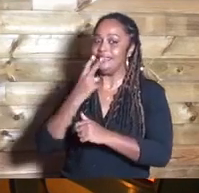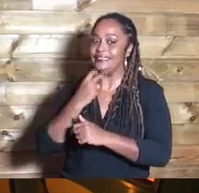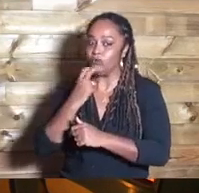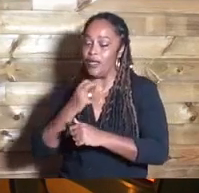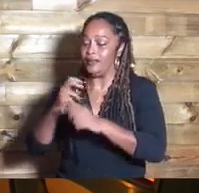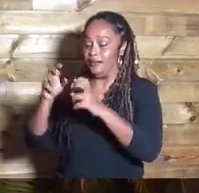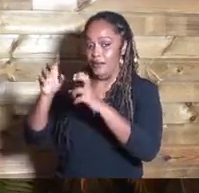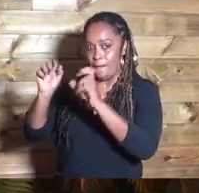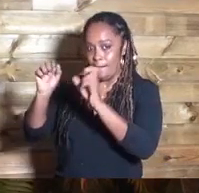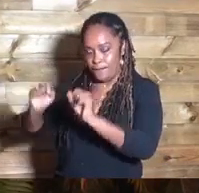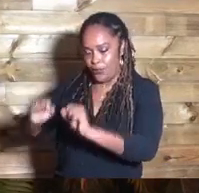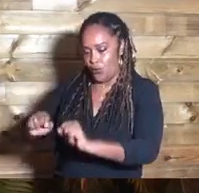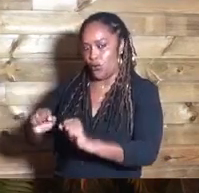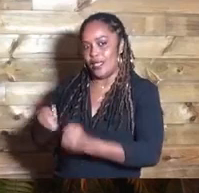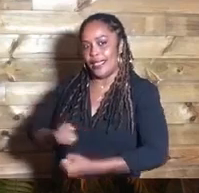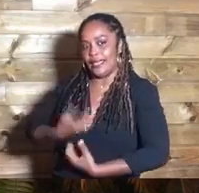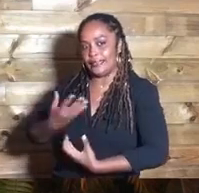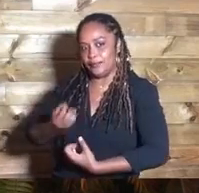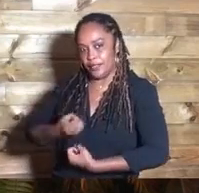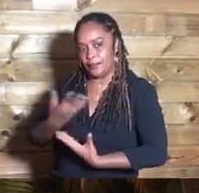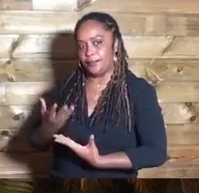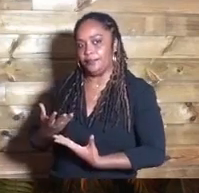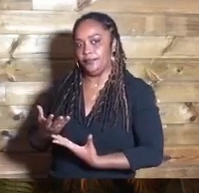ligne budgétaire grands travaux pour l'eau.